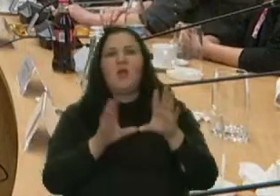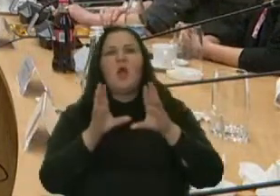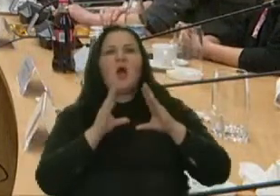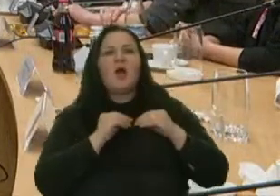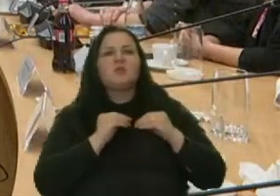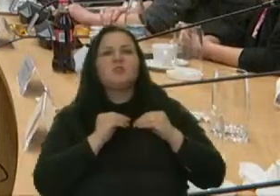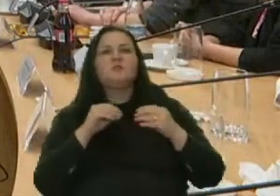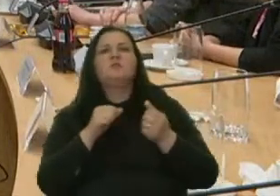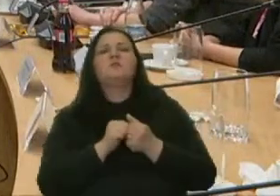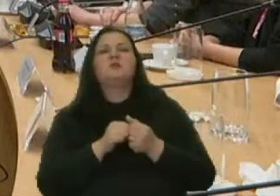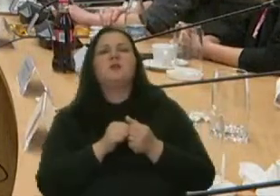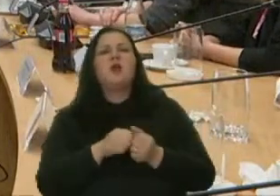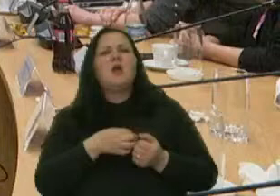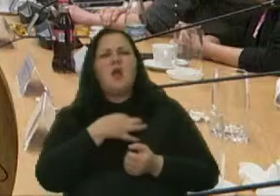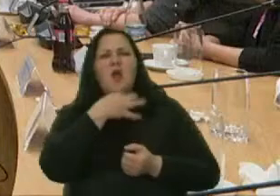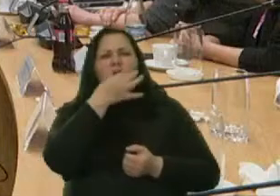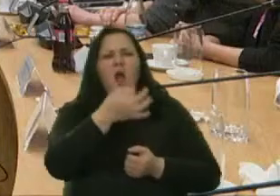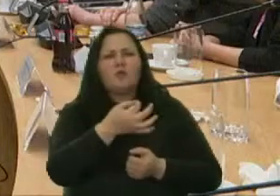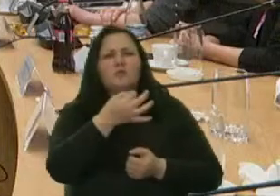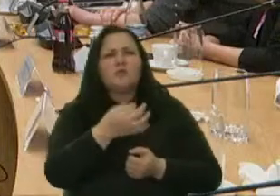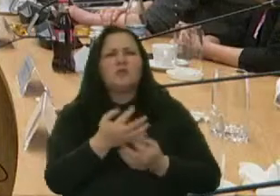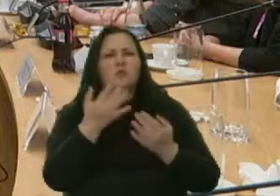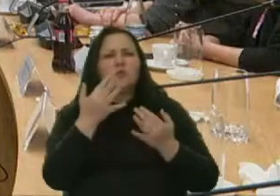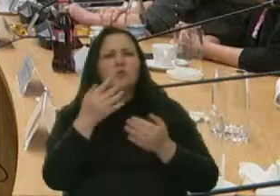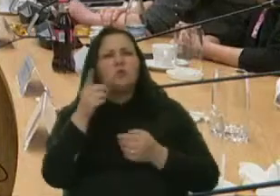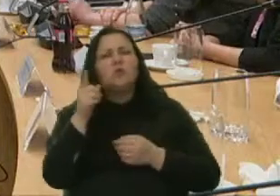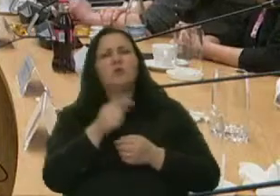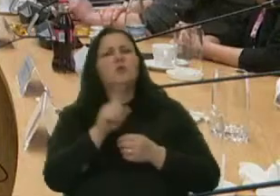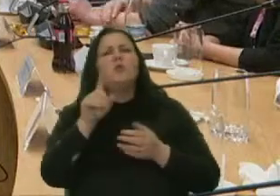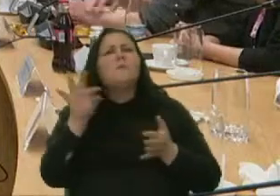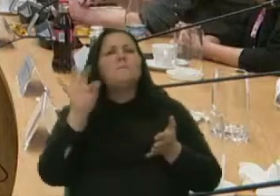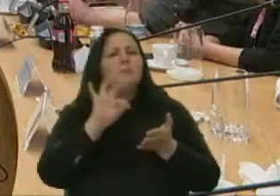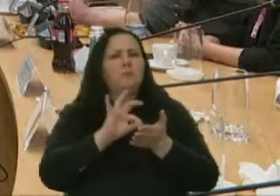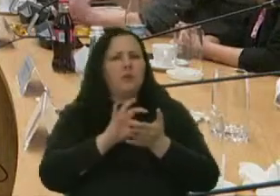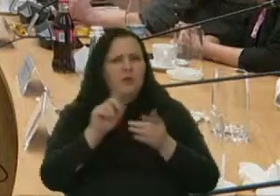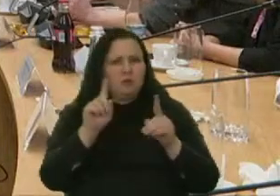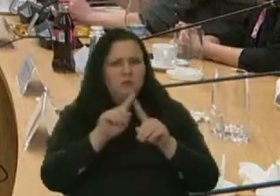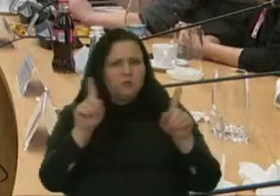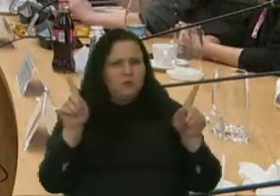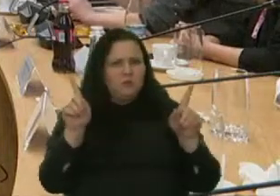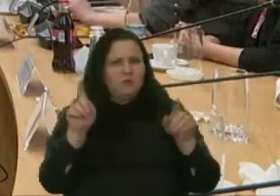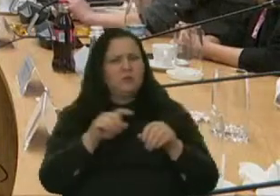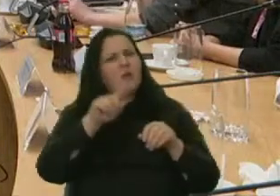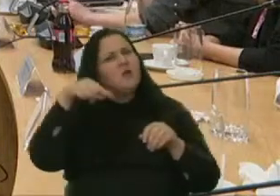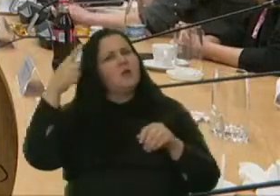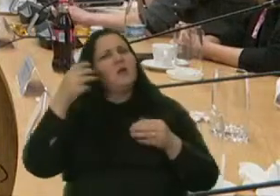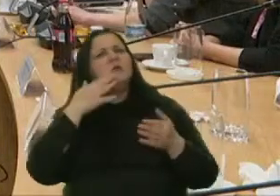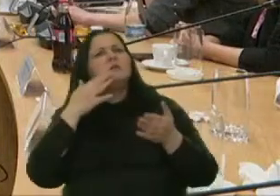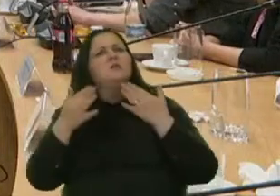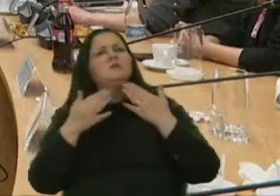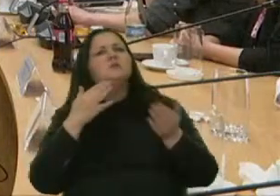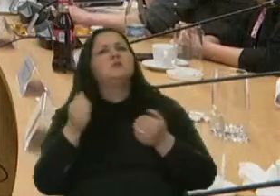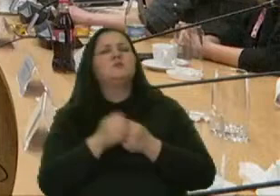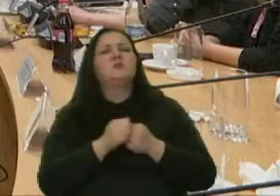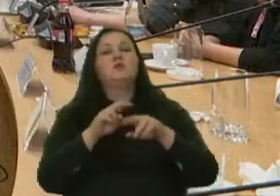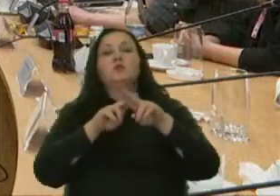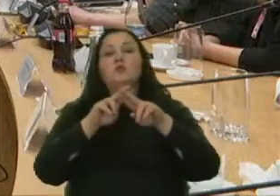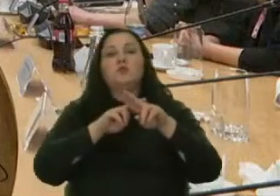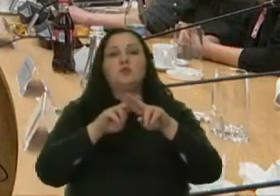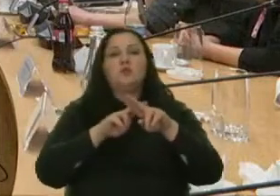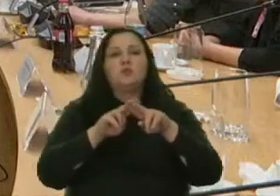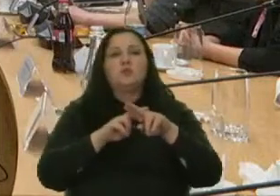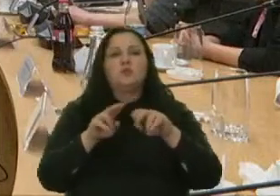acceptați acuzațiile unora dar nu a celor prezenți pentru că nu nu cred că azi am auzit în alte ședințe Cum